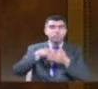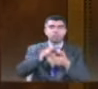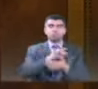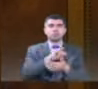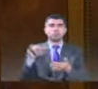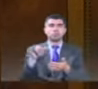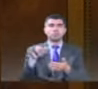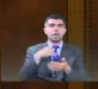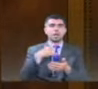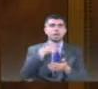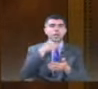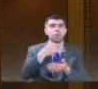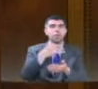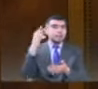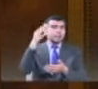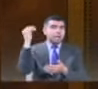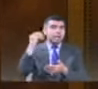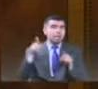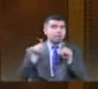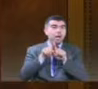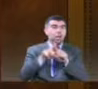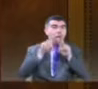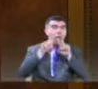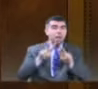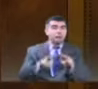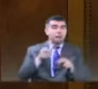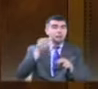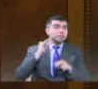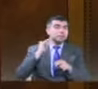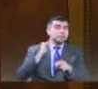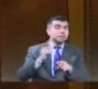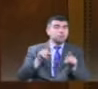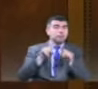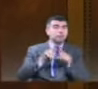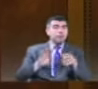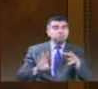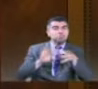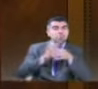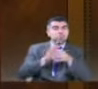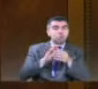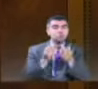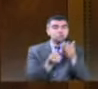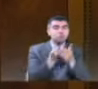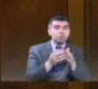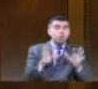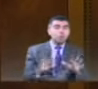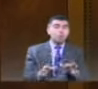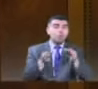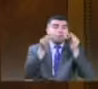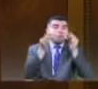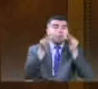لا يجب أن تنسينا أهمية إجراء تقييم دوري وموضوعي لكل هذه الشراكات والنتائج المحققة